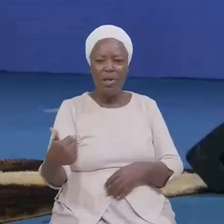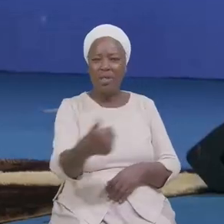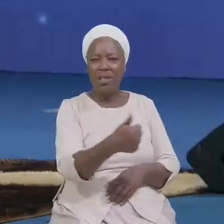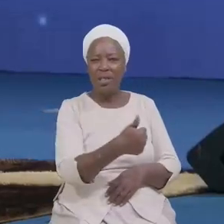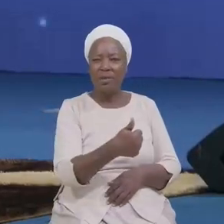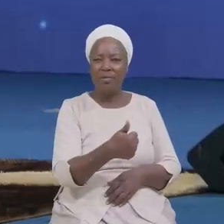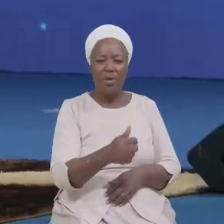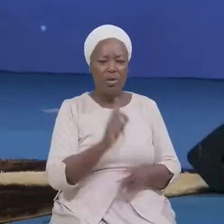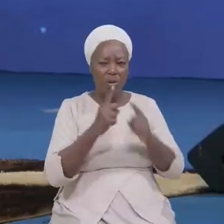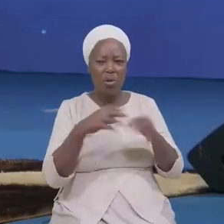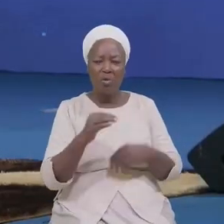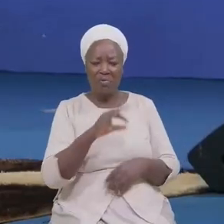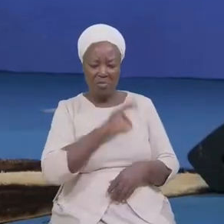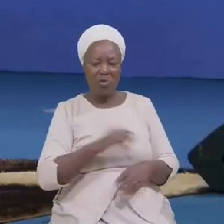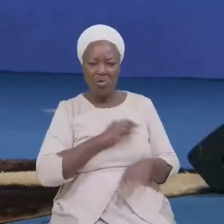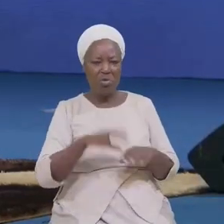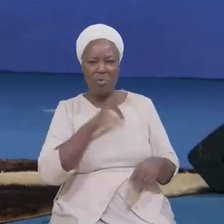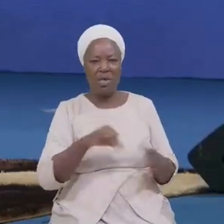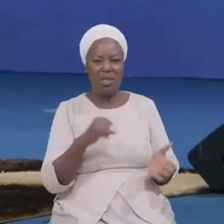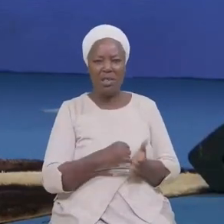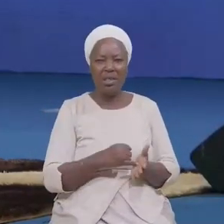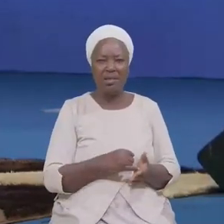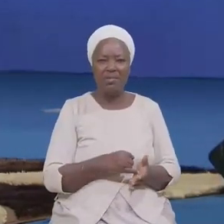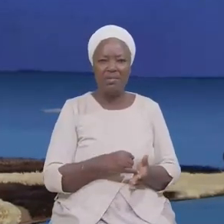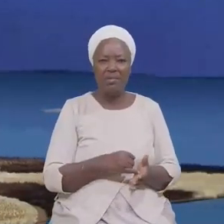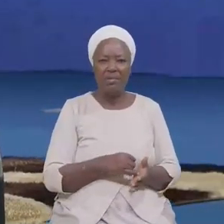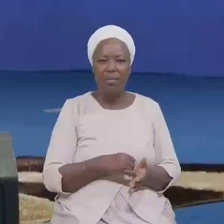Parlons de mérite, nous ne méritons rien du tout.